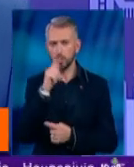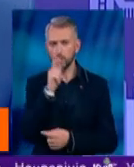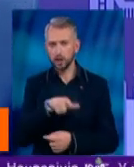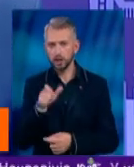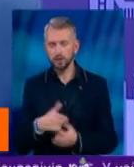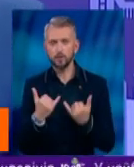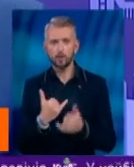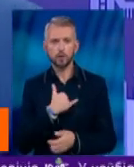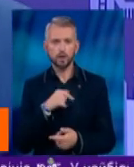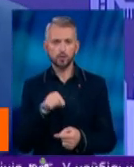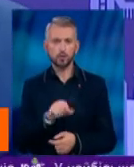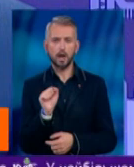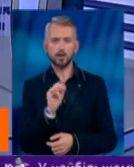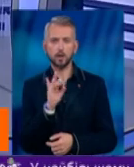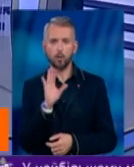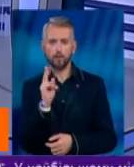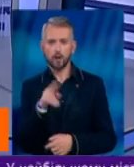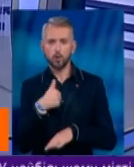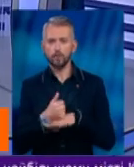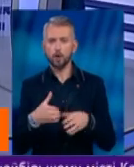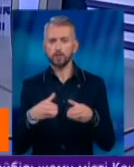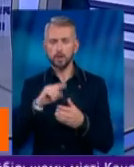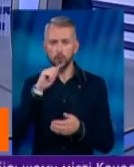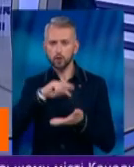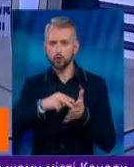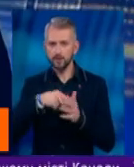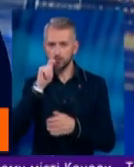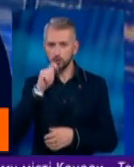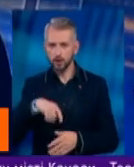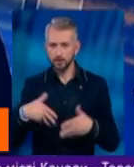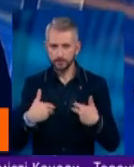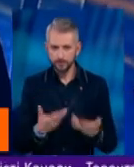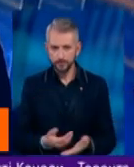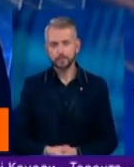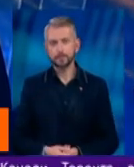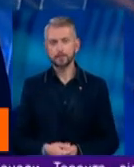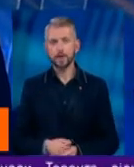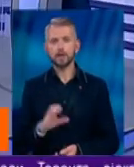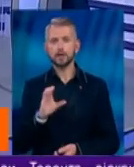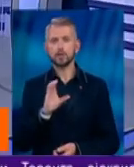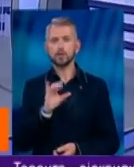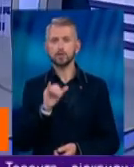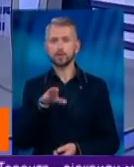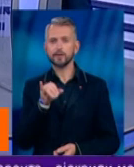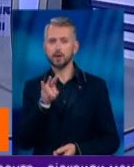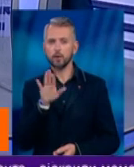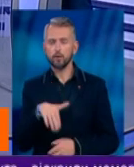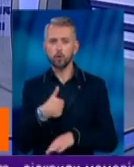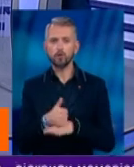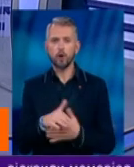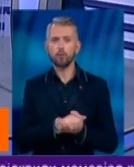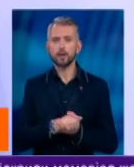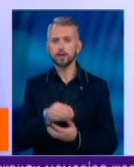українців. Отже, сьогодні у нас у студії Андрій Новак, голова Комітету економістів України. Пане Андрію, мої шанування. Вітаю. А також Сергій Устінов, голова